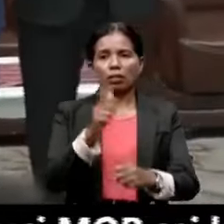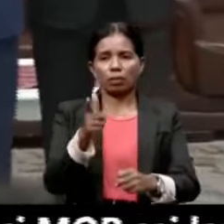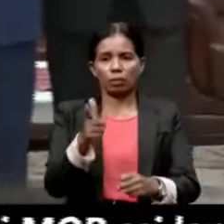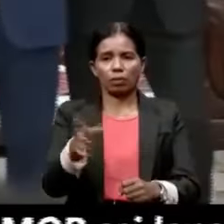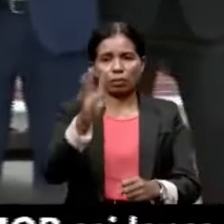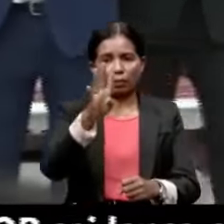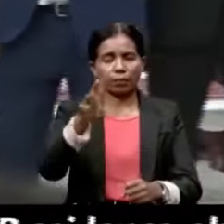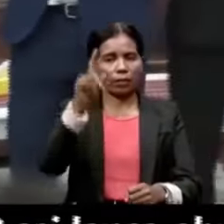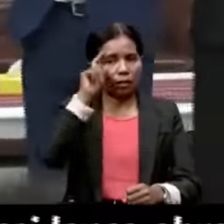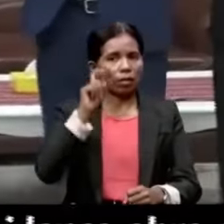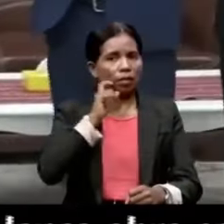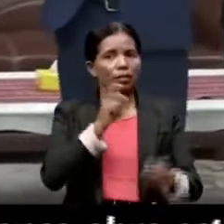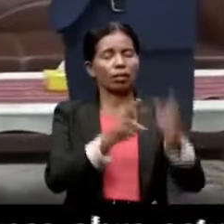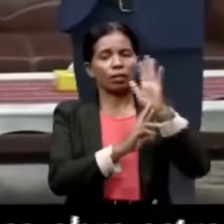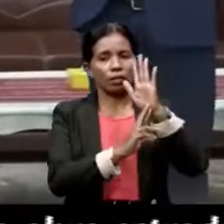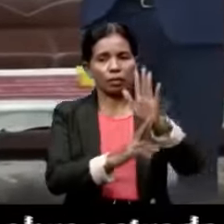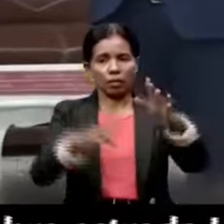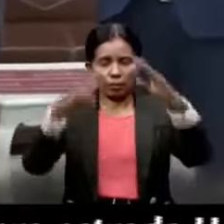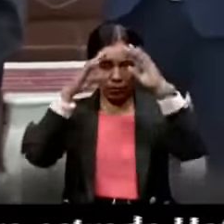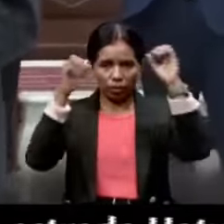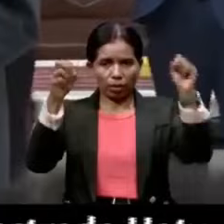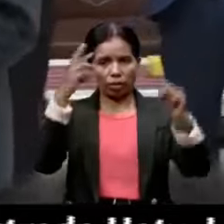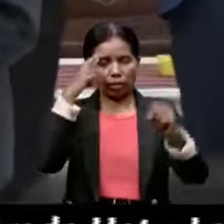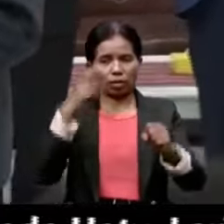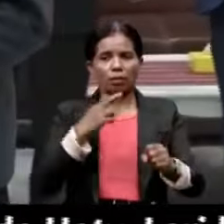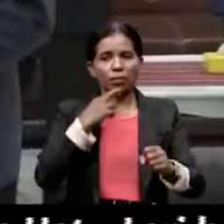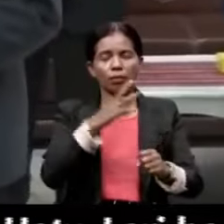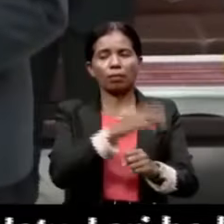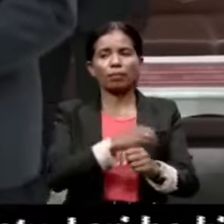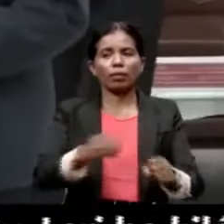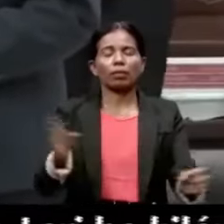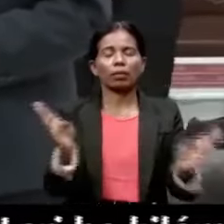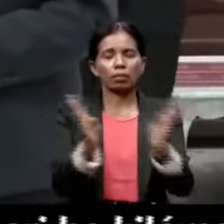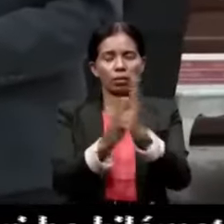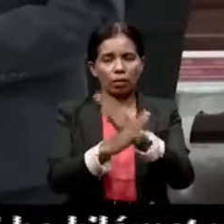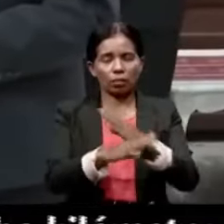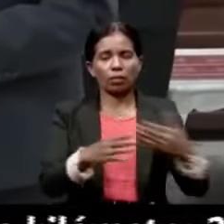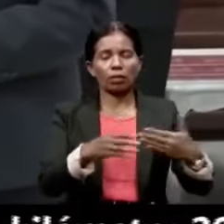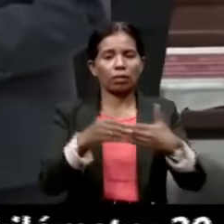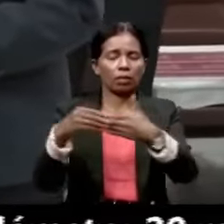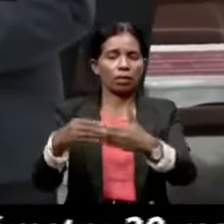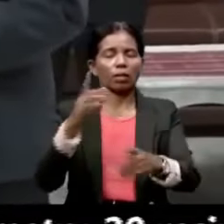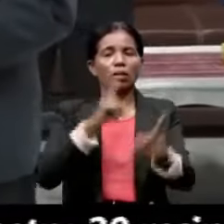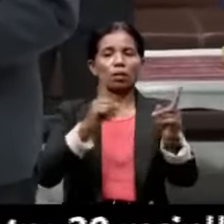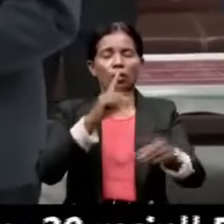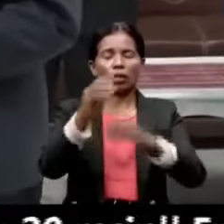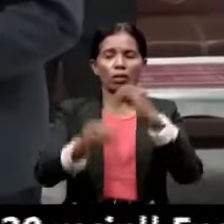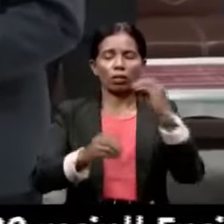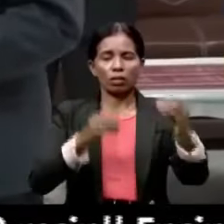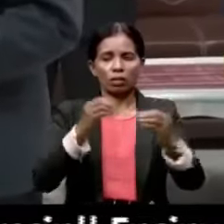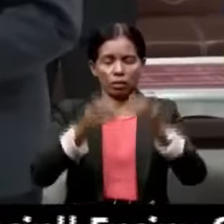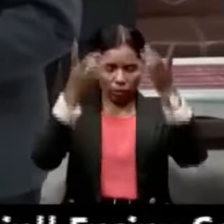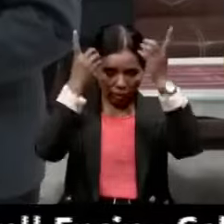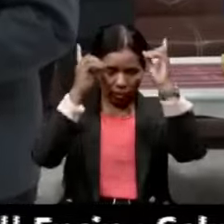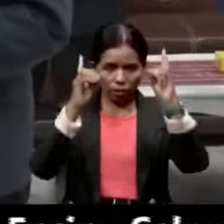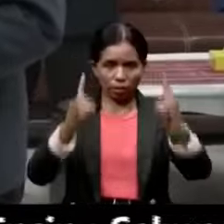Além de nes, Xanana Mos representa presidente da República José Ramos Horta, o disai orador principal nebe qualia conaba define